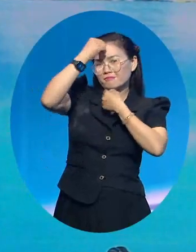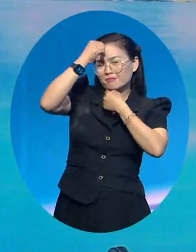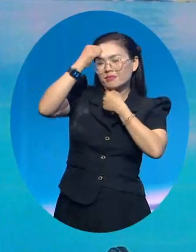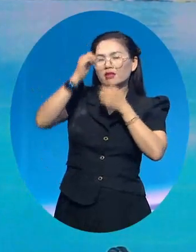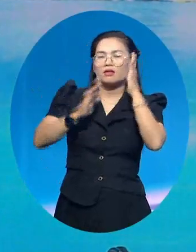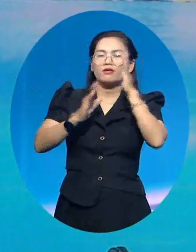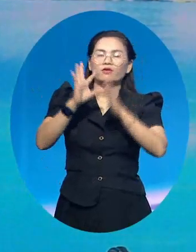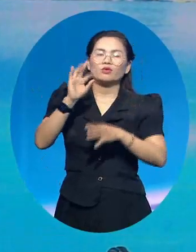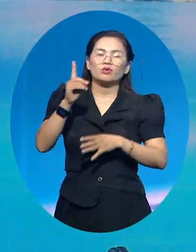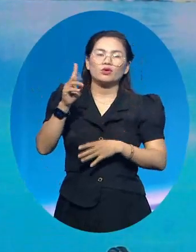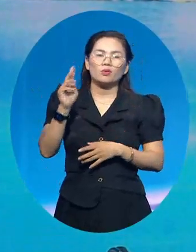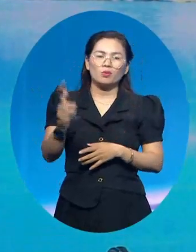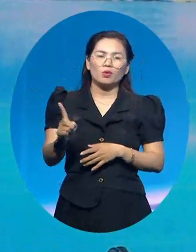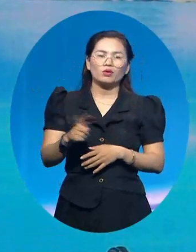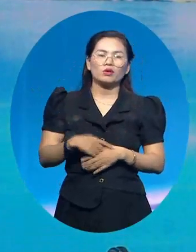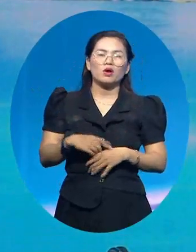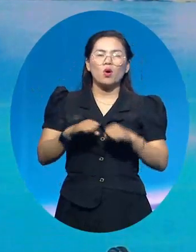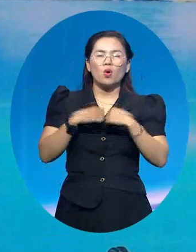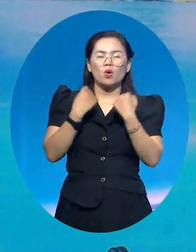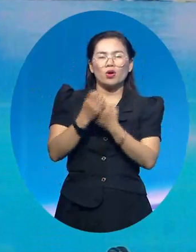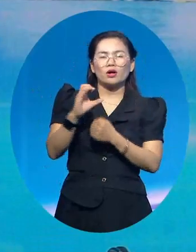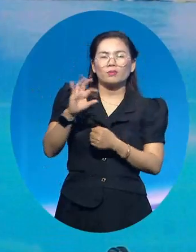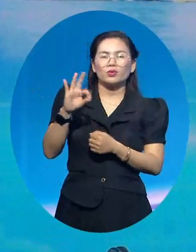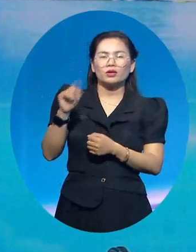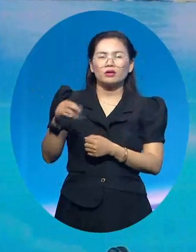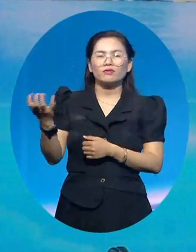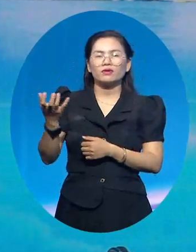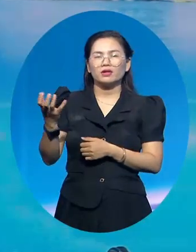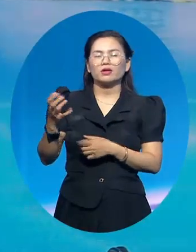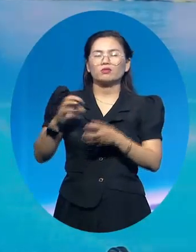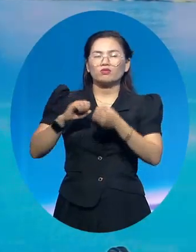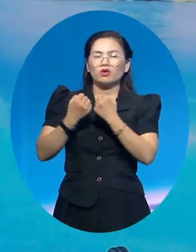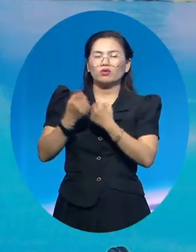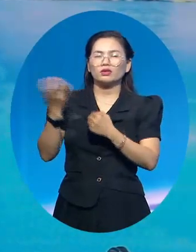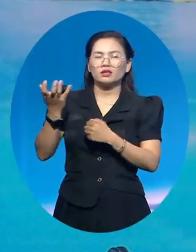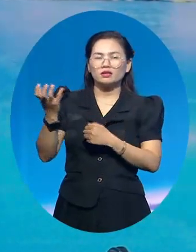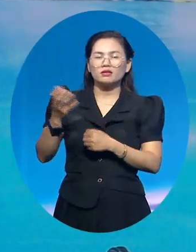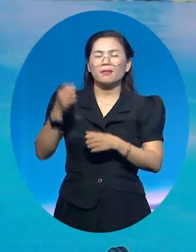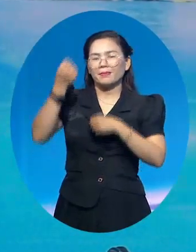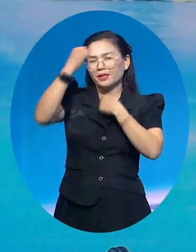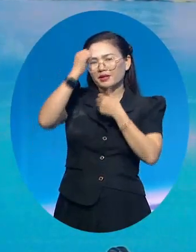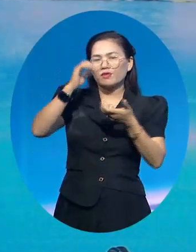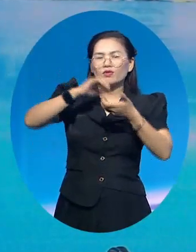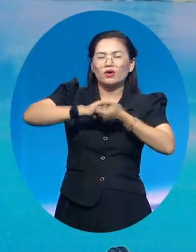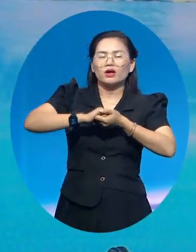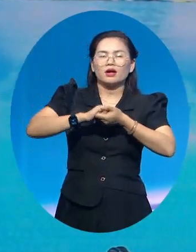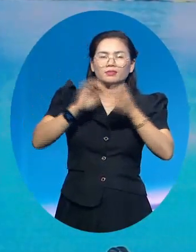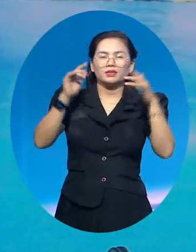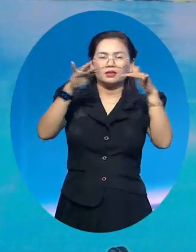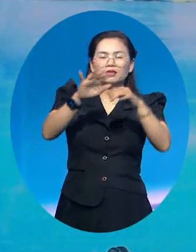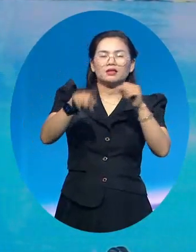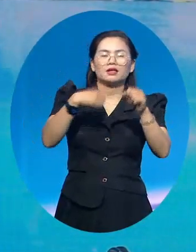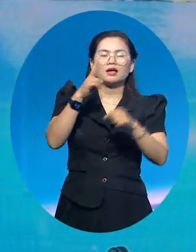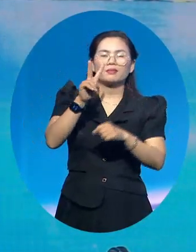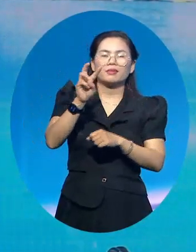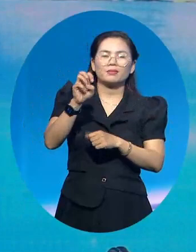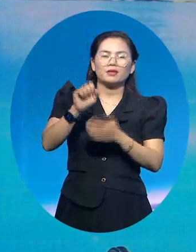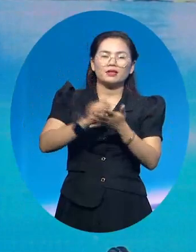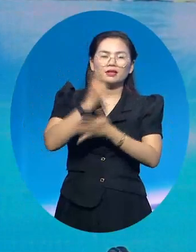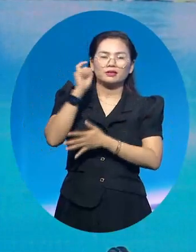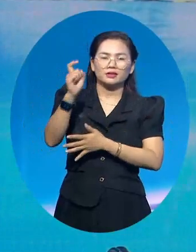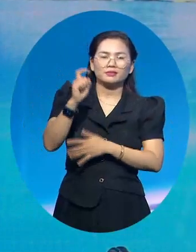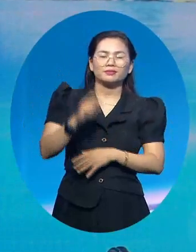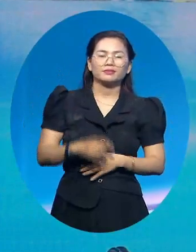tỉnh Bình Dương. Sự kiện do Hội Cấp thoát nước Việt Nam và Tổng công ty nước và môi trường Bình Dương phối hợp tổ chức diễn ra đến hết ngày 30 tháng